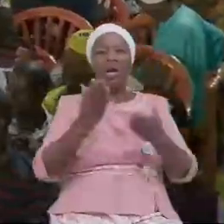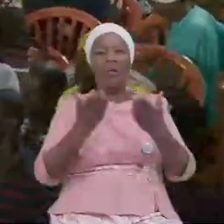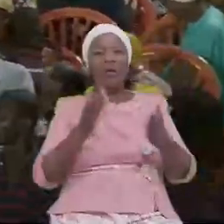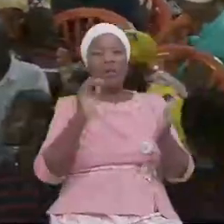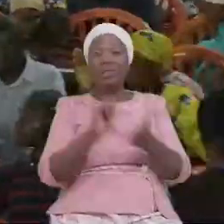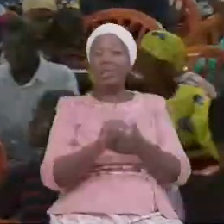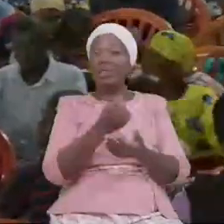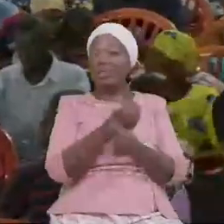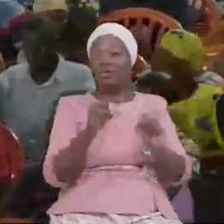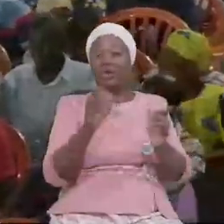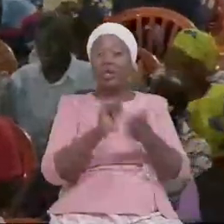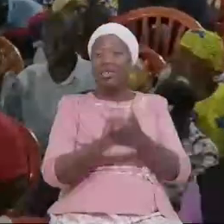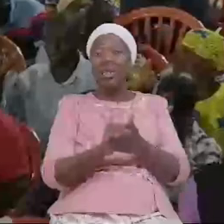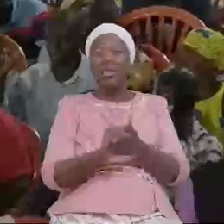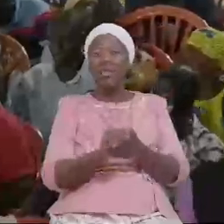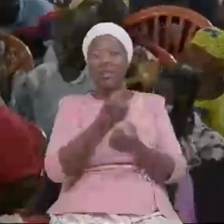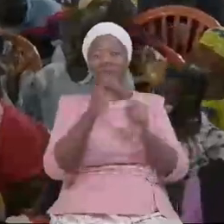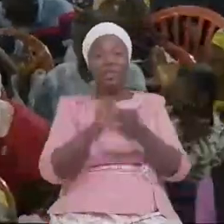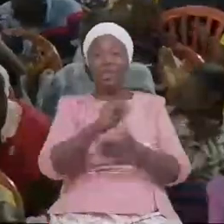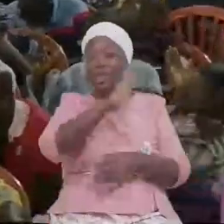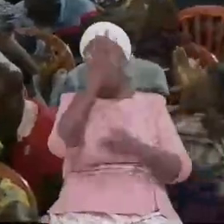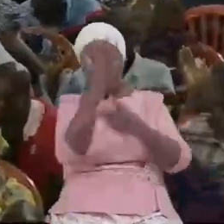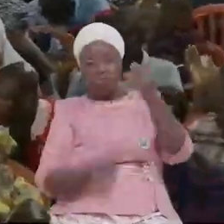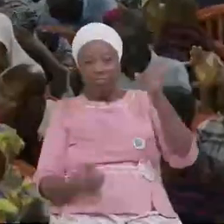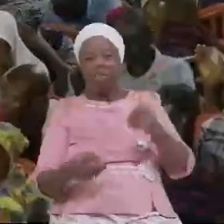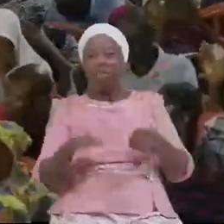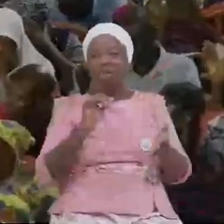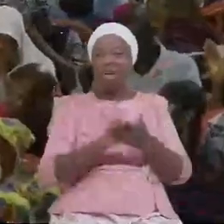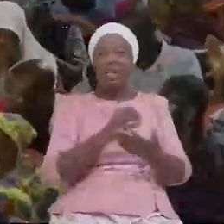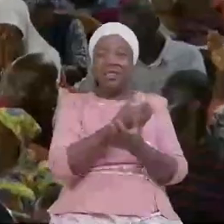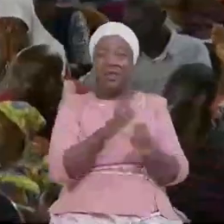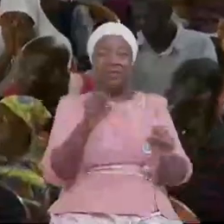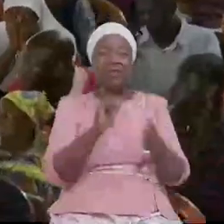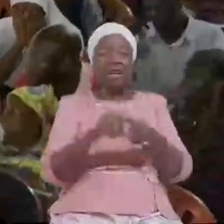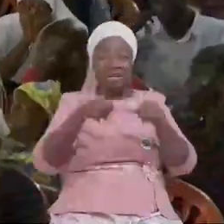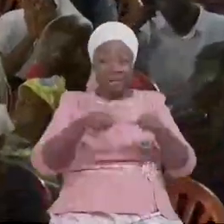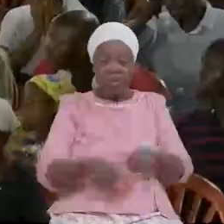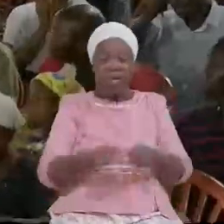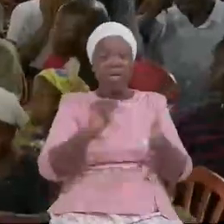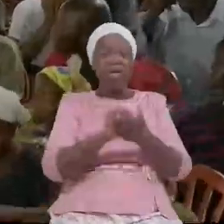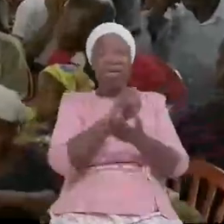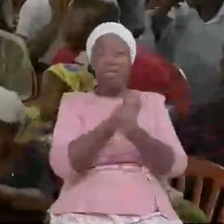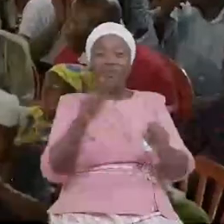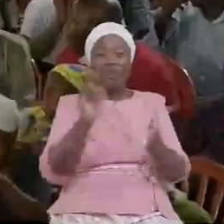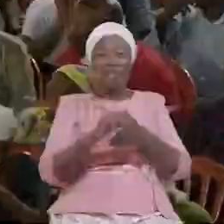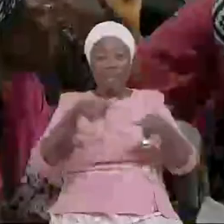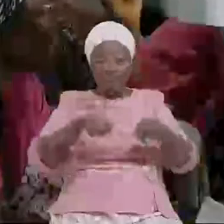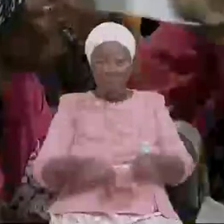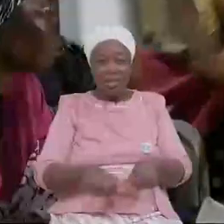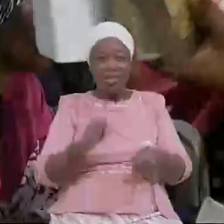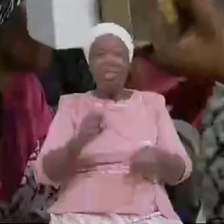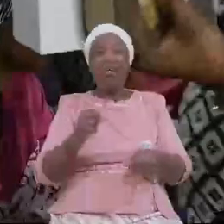pas après la croisade, le salut qui demeure, le salut qui reste,